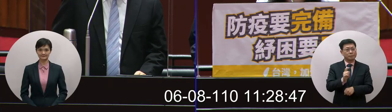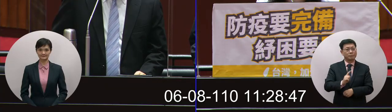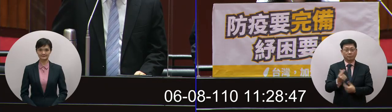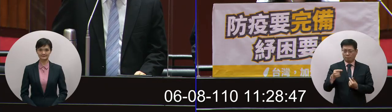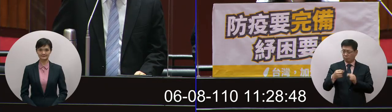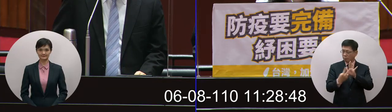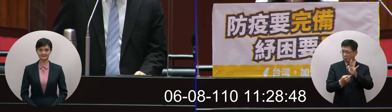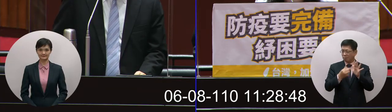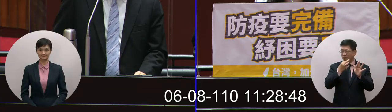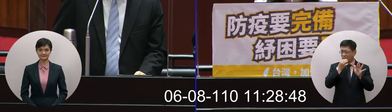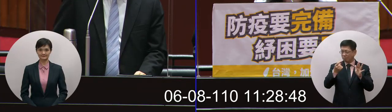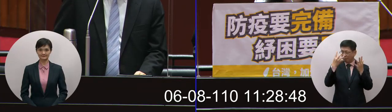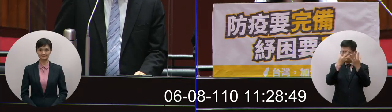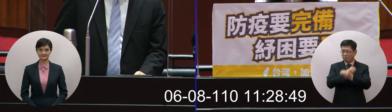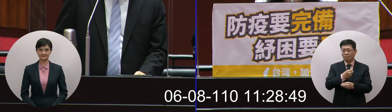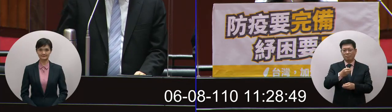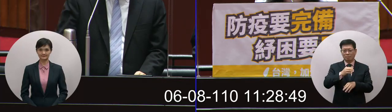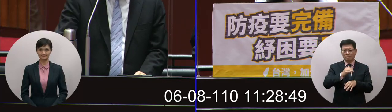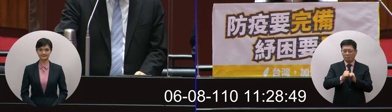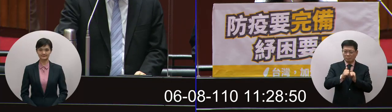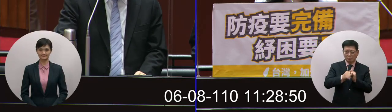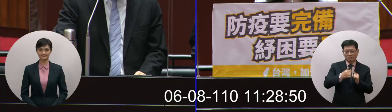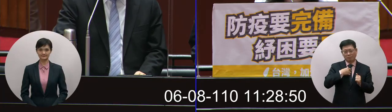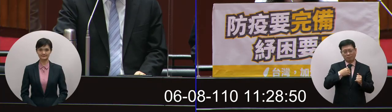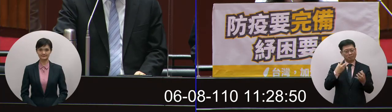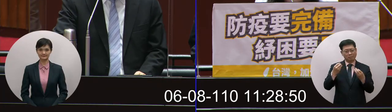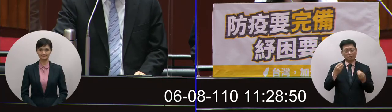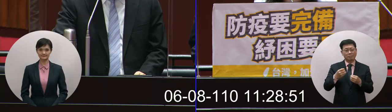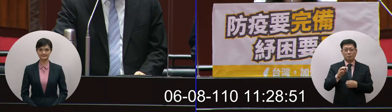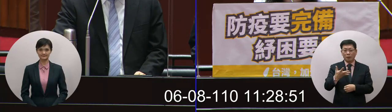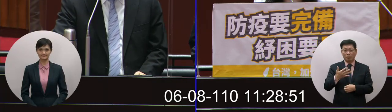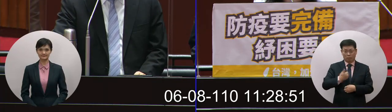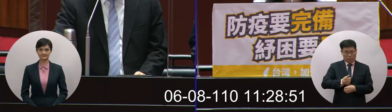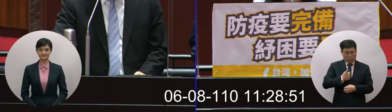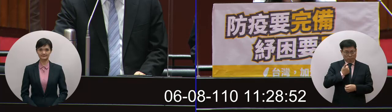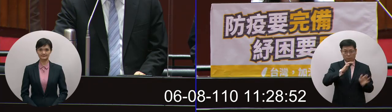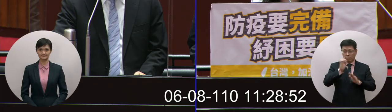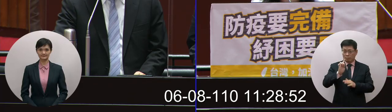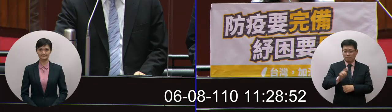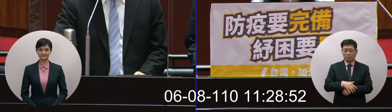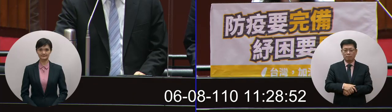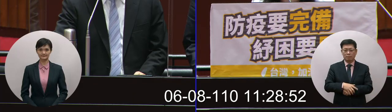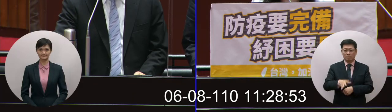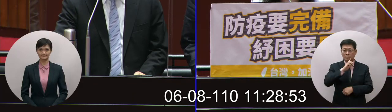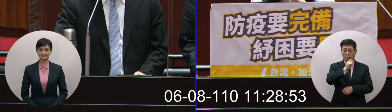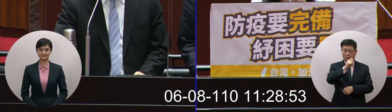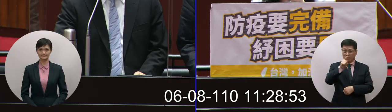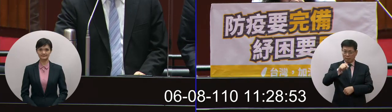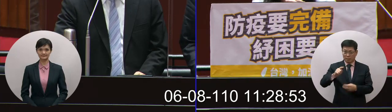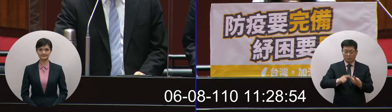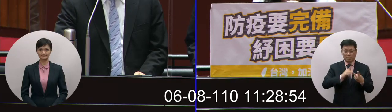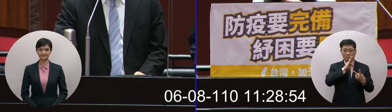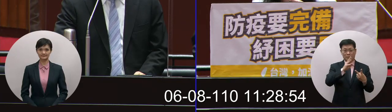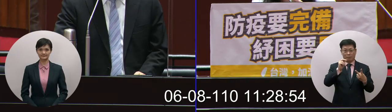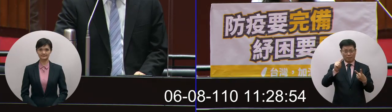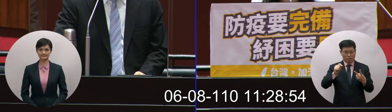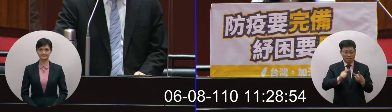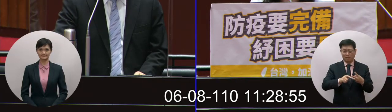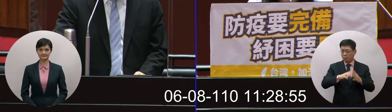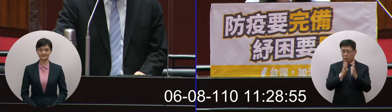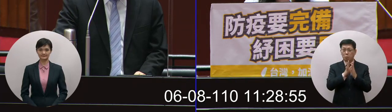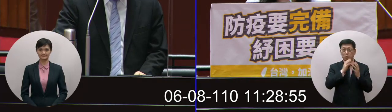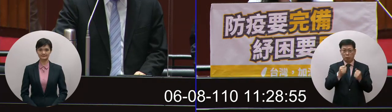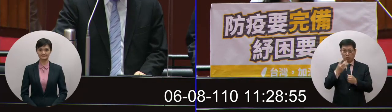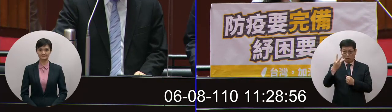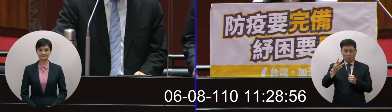样子的说法恐怕会造成一个混淆，或让大家没有办法理清。因为实际上来说，我们都很清楚的是 AZ、BNT 或莫德纳的各家疫苗都是